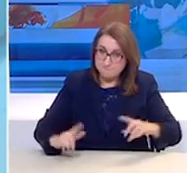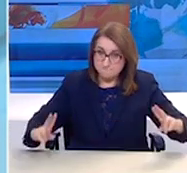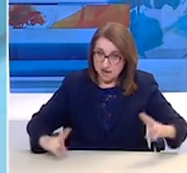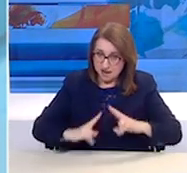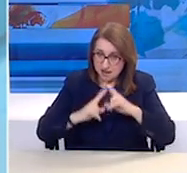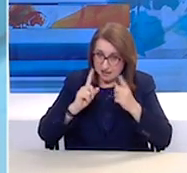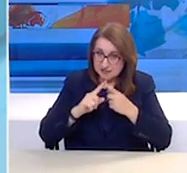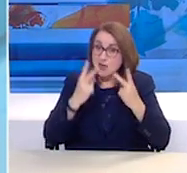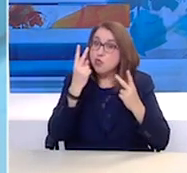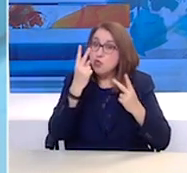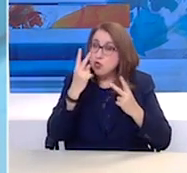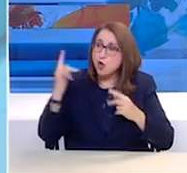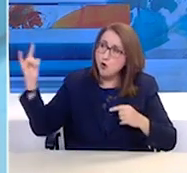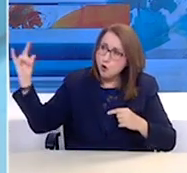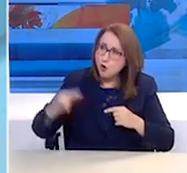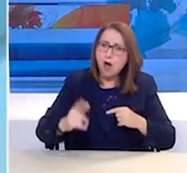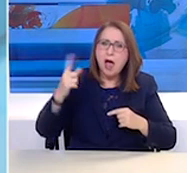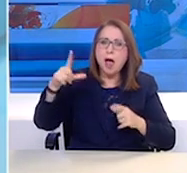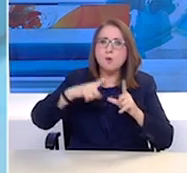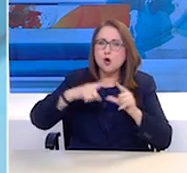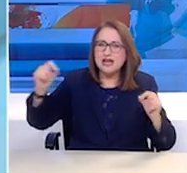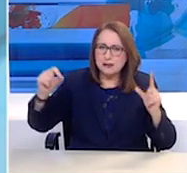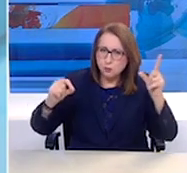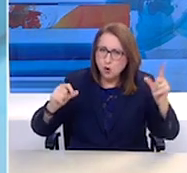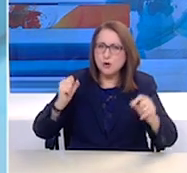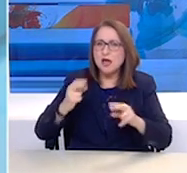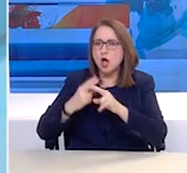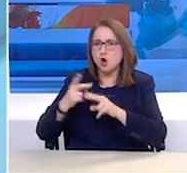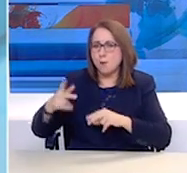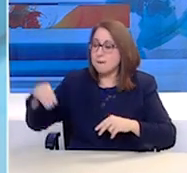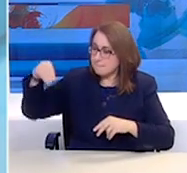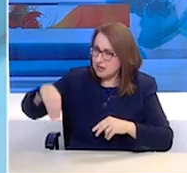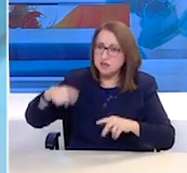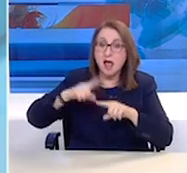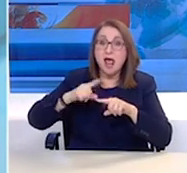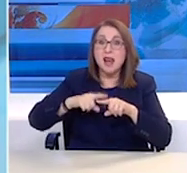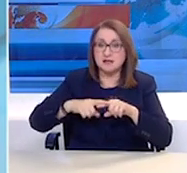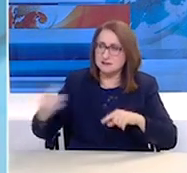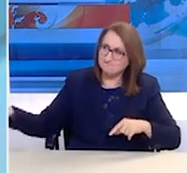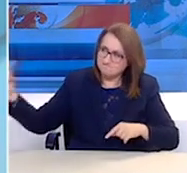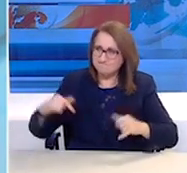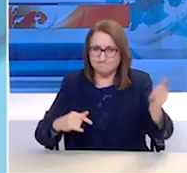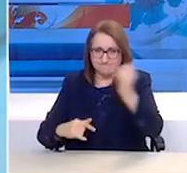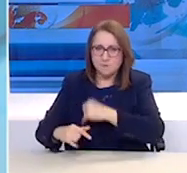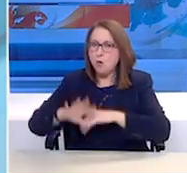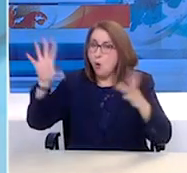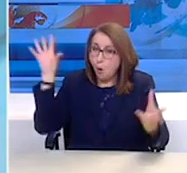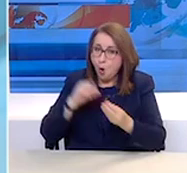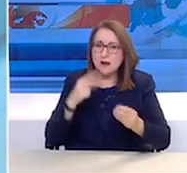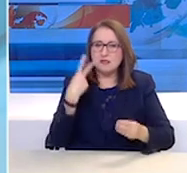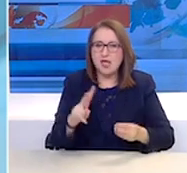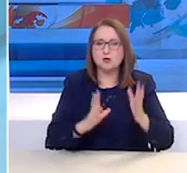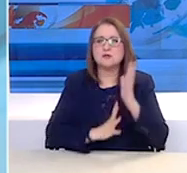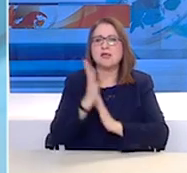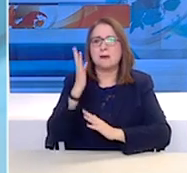Παρίσι και 2 πτήσεις επαναπατρισμού από Λάρνακα και Ρώμη, με 215 επιβάτες συνολικά. Όλοι οι επιβάτες έμειναν στα